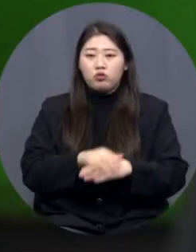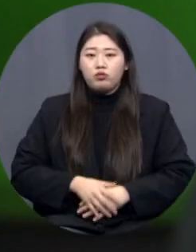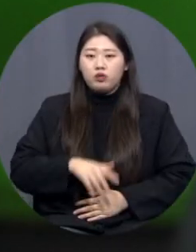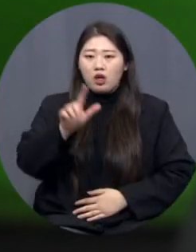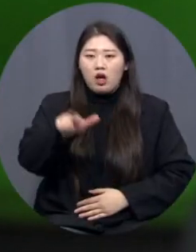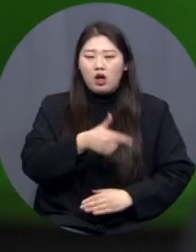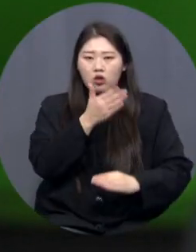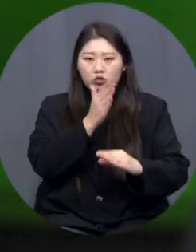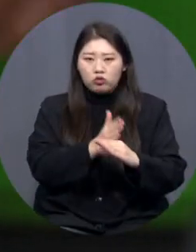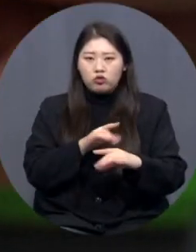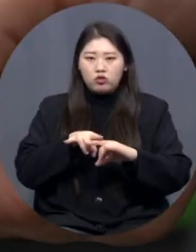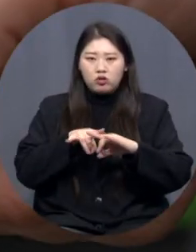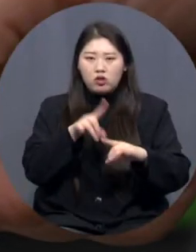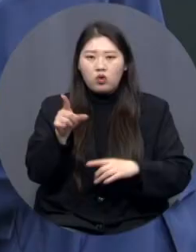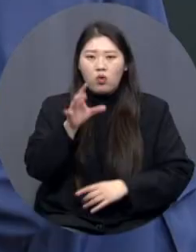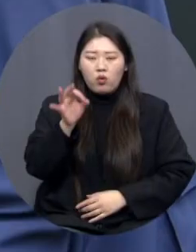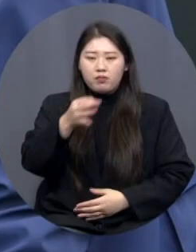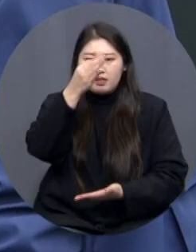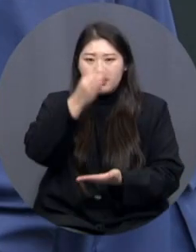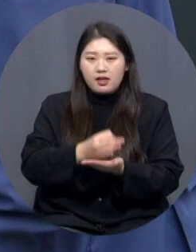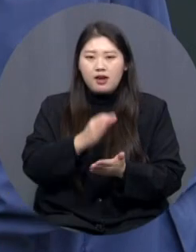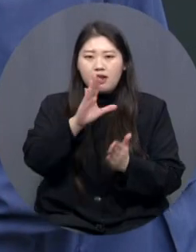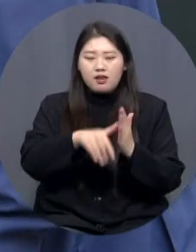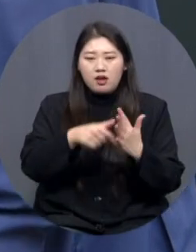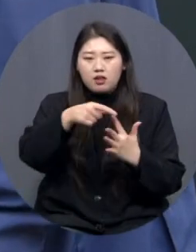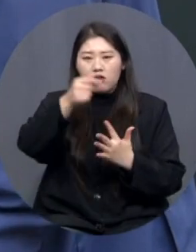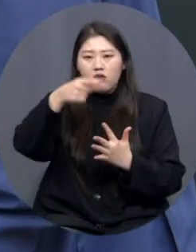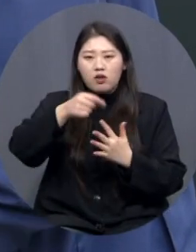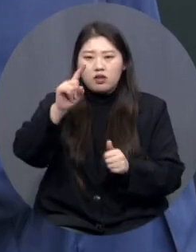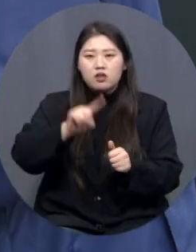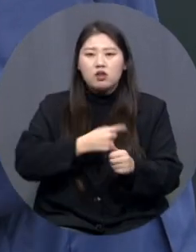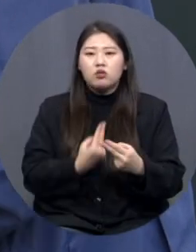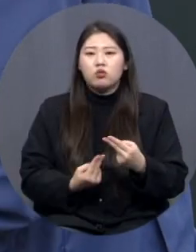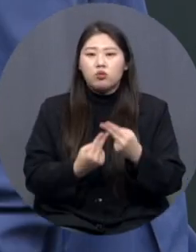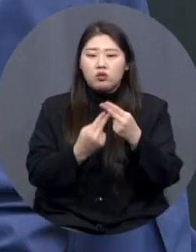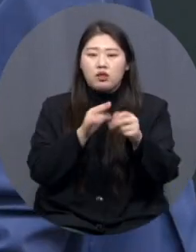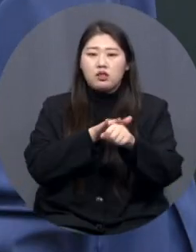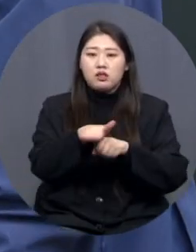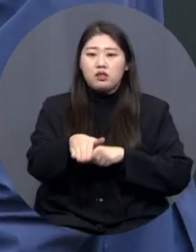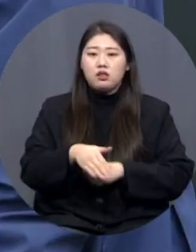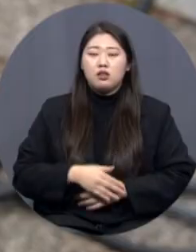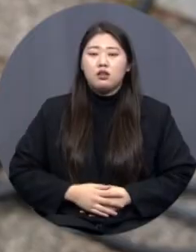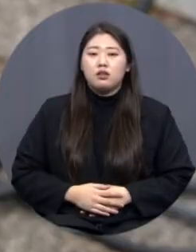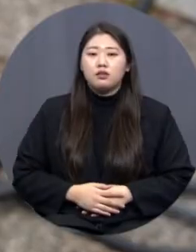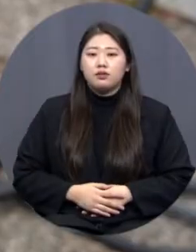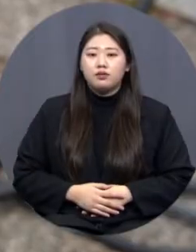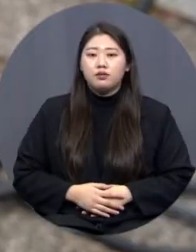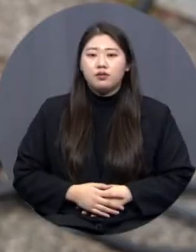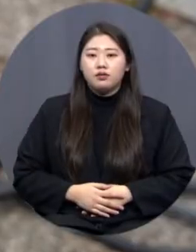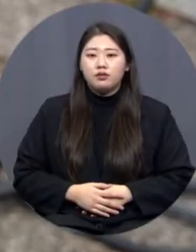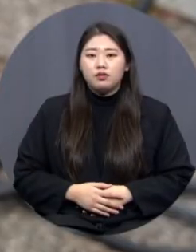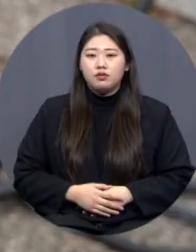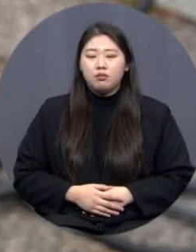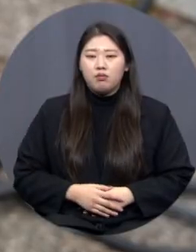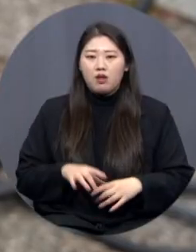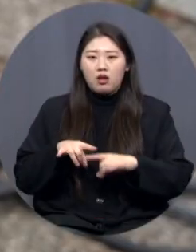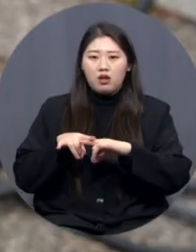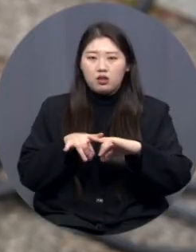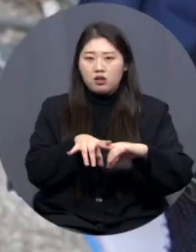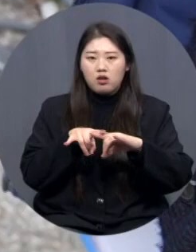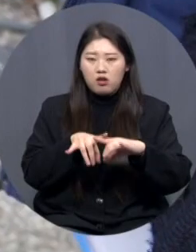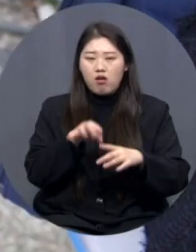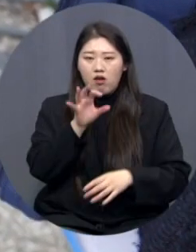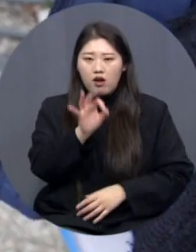중 전기 요금이 가장 쌀 때를 골라 자동으로 충전하는 게 핵심 기술입니다. 전력 도매